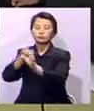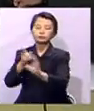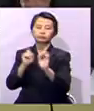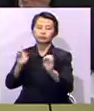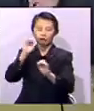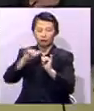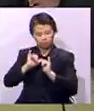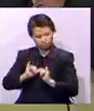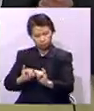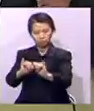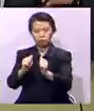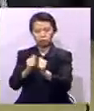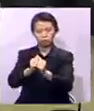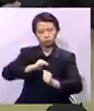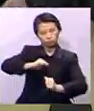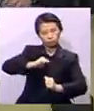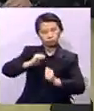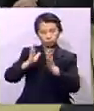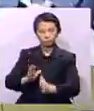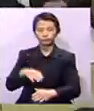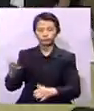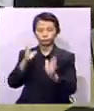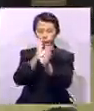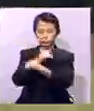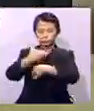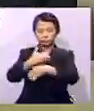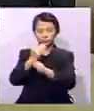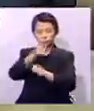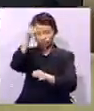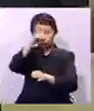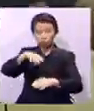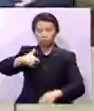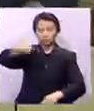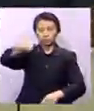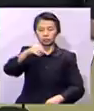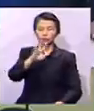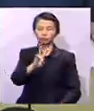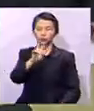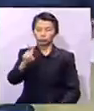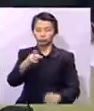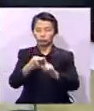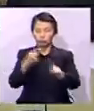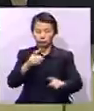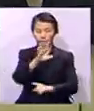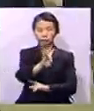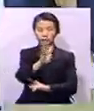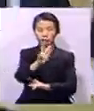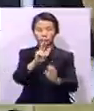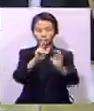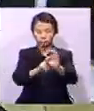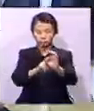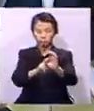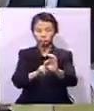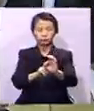akan kekal sebagai pembangkang. BN Sarawak membentuk Kerajaan Negeri selepas menang 72 daripada 82 kerusi